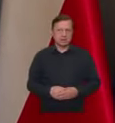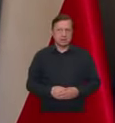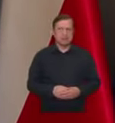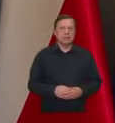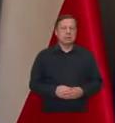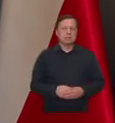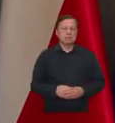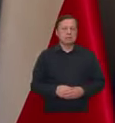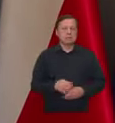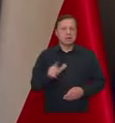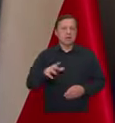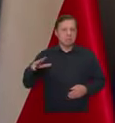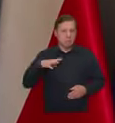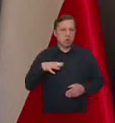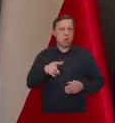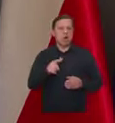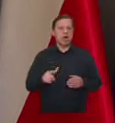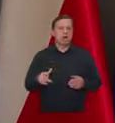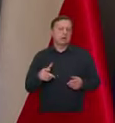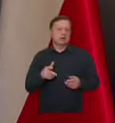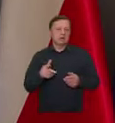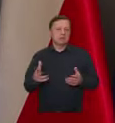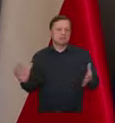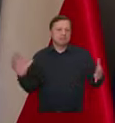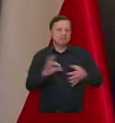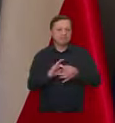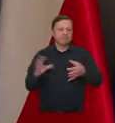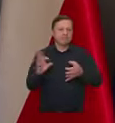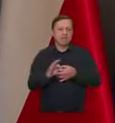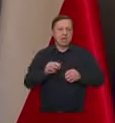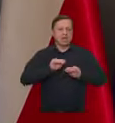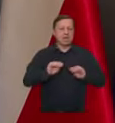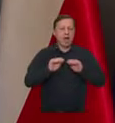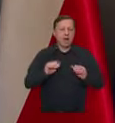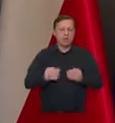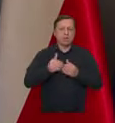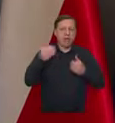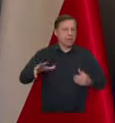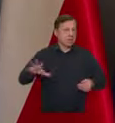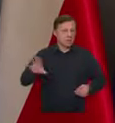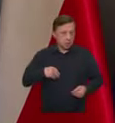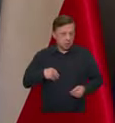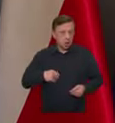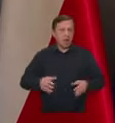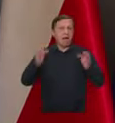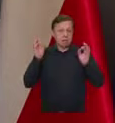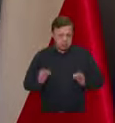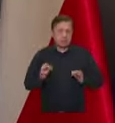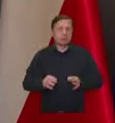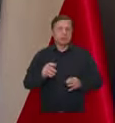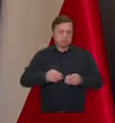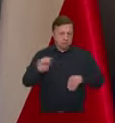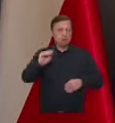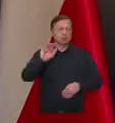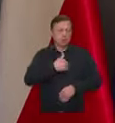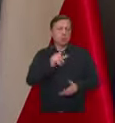było często narzędzi do tego, aby prowadzić nauczanie na odległość, ono odbywa się już w przytłaczającej większości